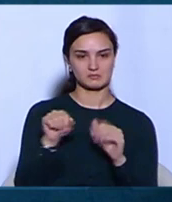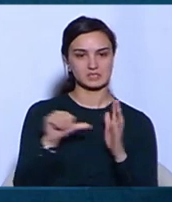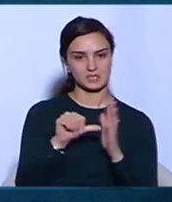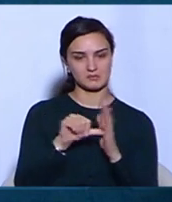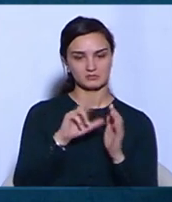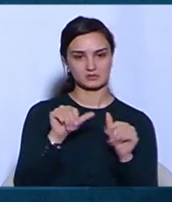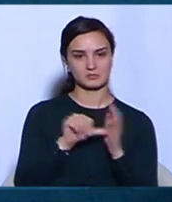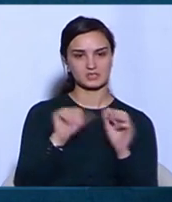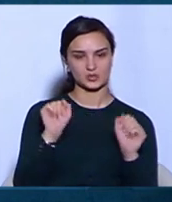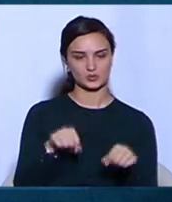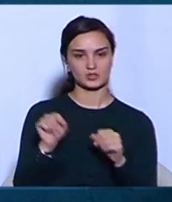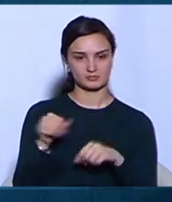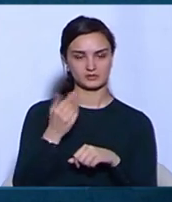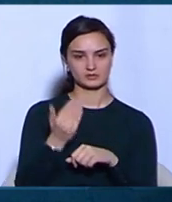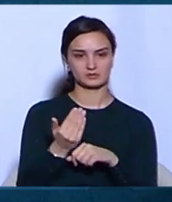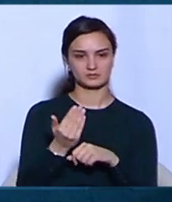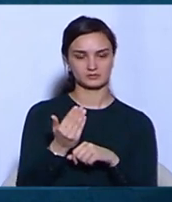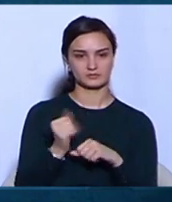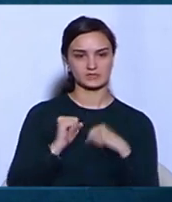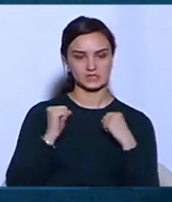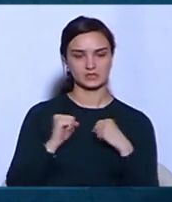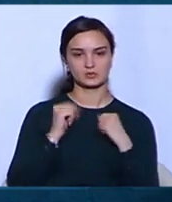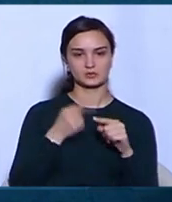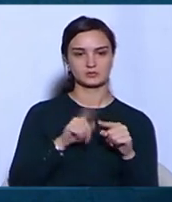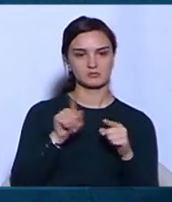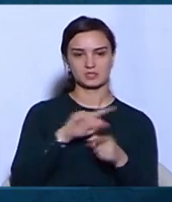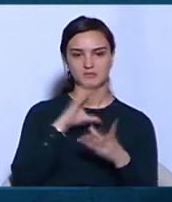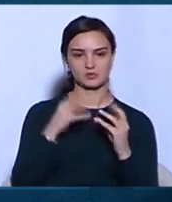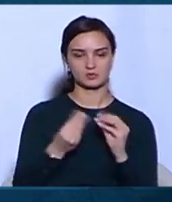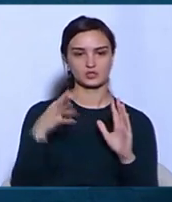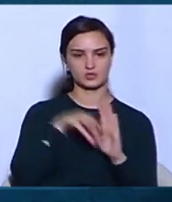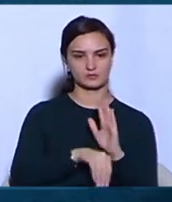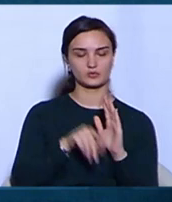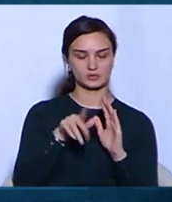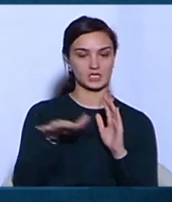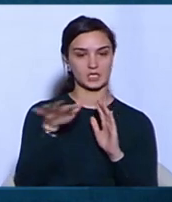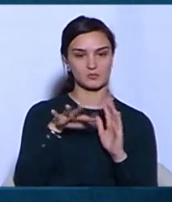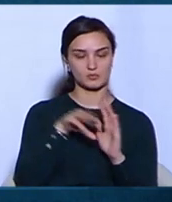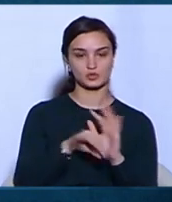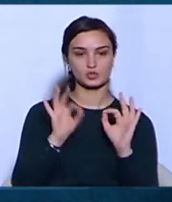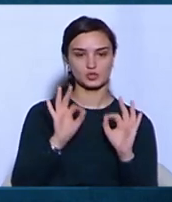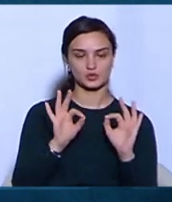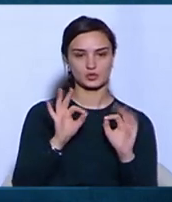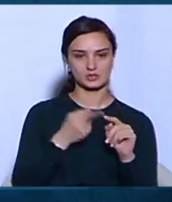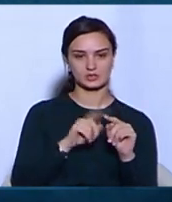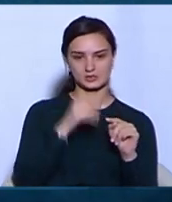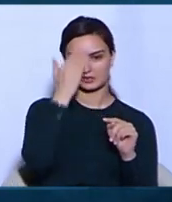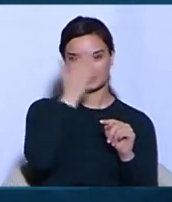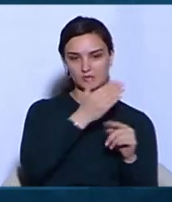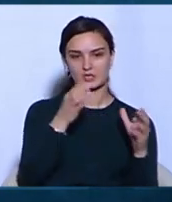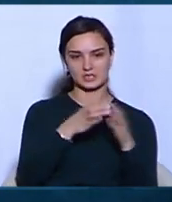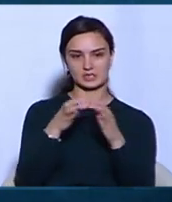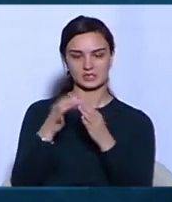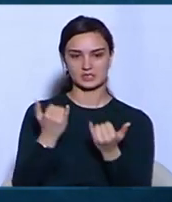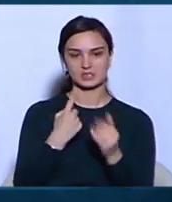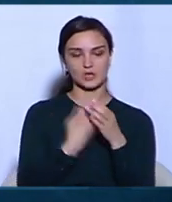და დამხმარე საშუალებების დახმარებით ვეცადოთ, რომ ის მაქსიმალურად ჩართოთ გარემოში. და სწორედ გაერთიანებული ერების ორგანიზაციამ